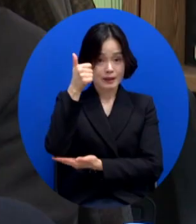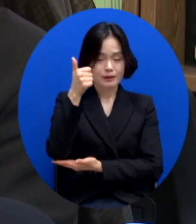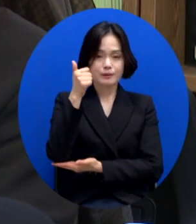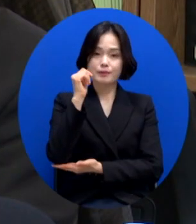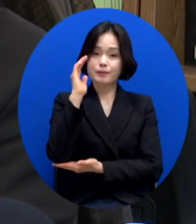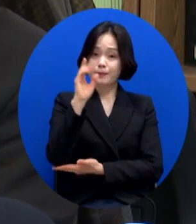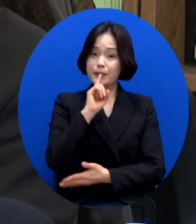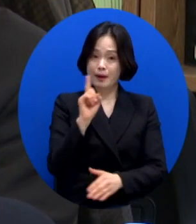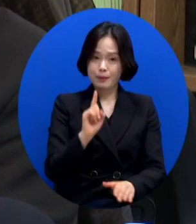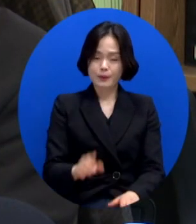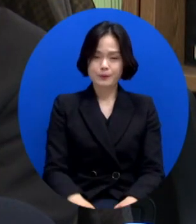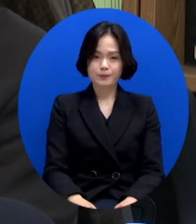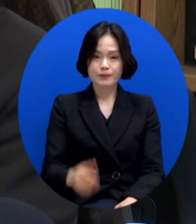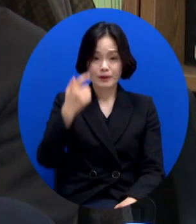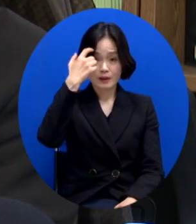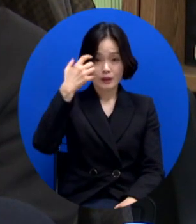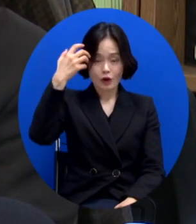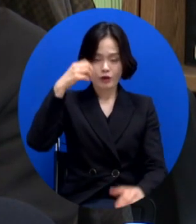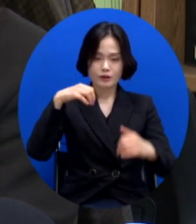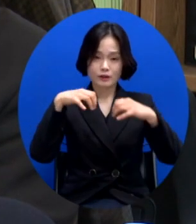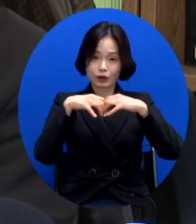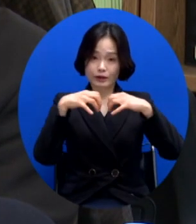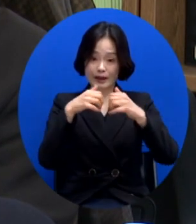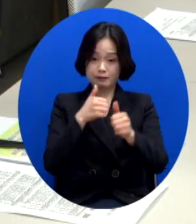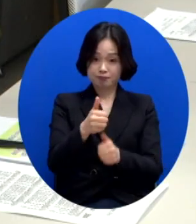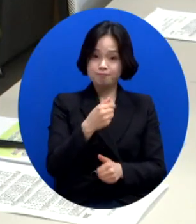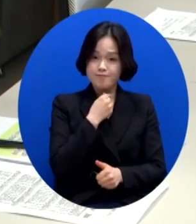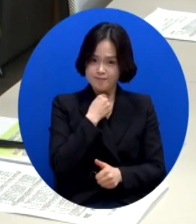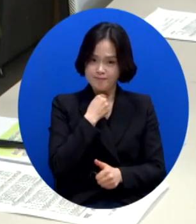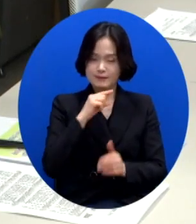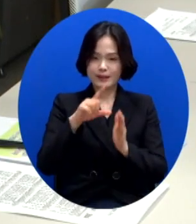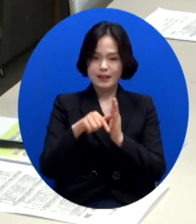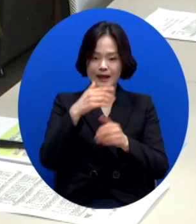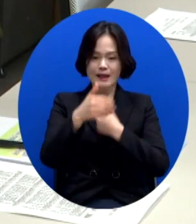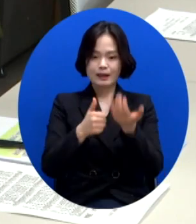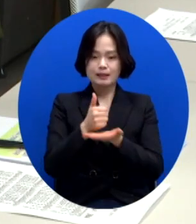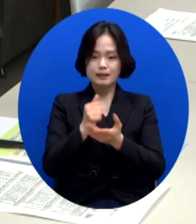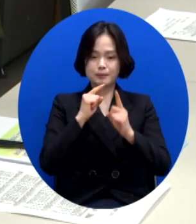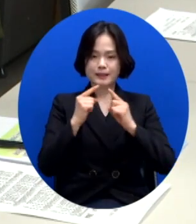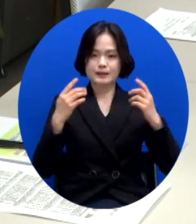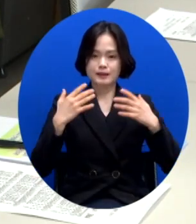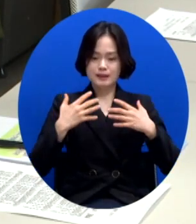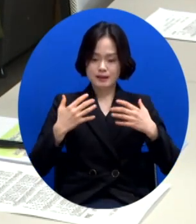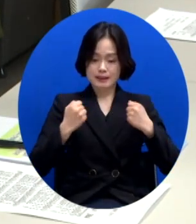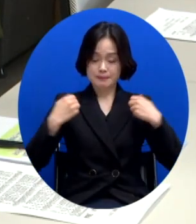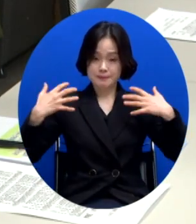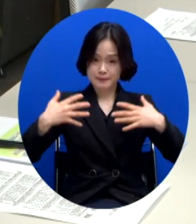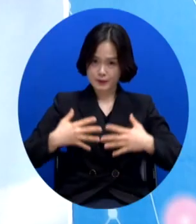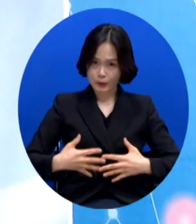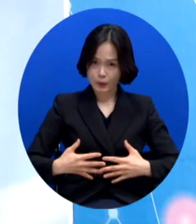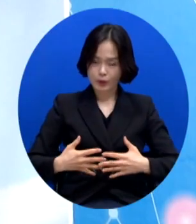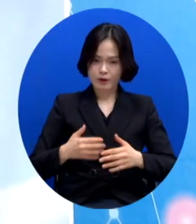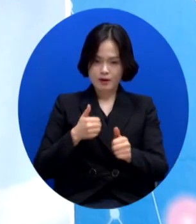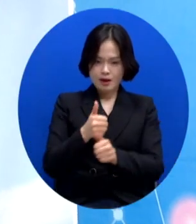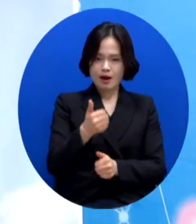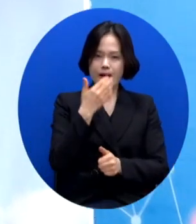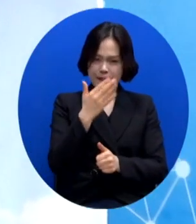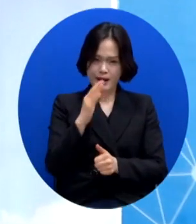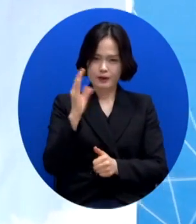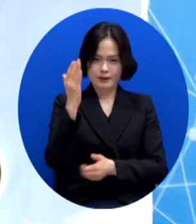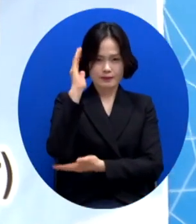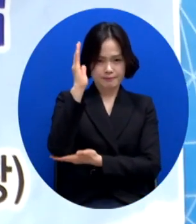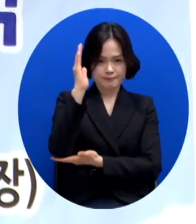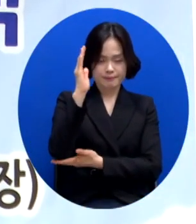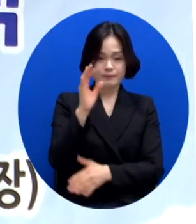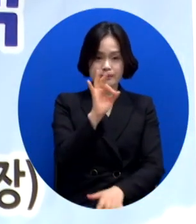위해서는 하나님이 주신 전신갑주를 입고 당당히 나아가야 한다 고 전했습니다 이후 강사로 나서 내 슬아 성경 대학원